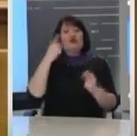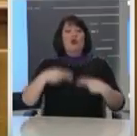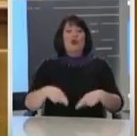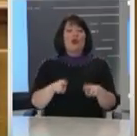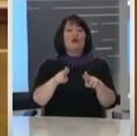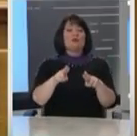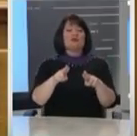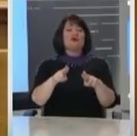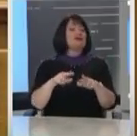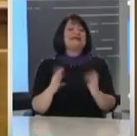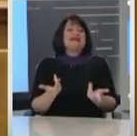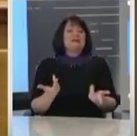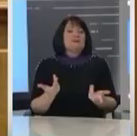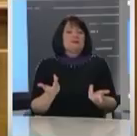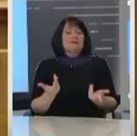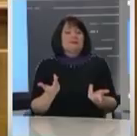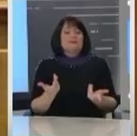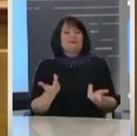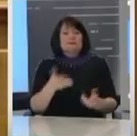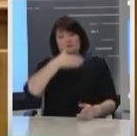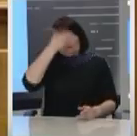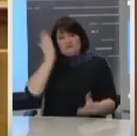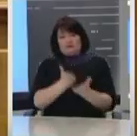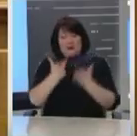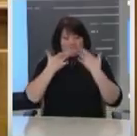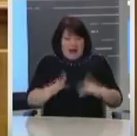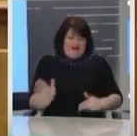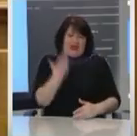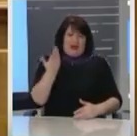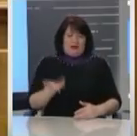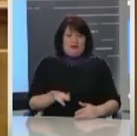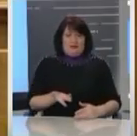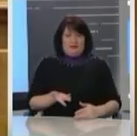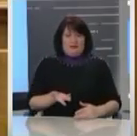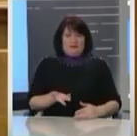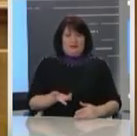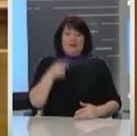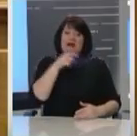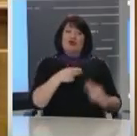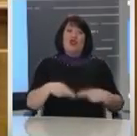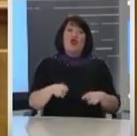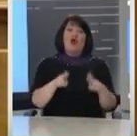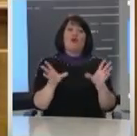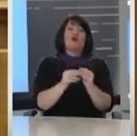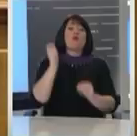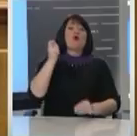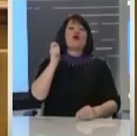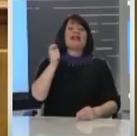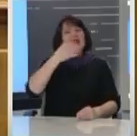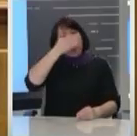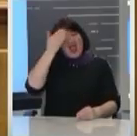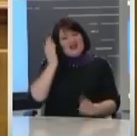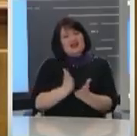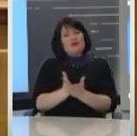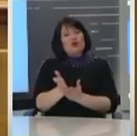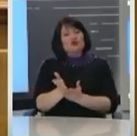υπήρχε και υπάρχει ακόμα. Ο έντιμος δρόμος της παραίτησης. Αυτός είναι ο έντιμος δρόμος στην πολιτική. Αυτόν